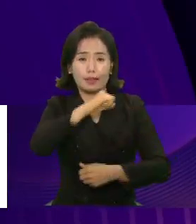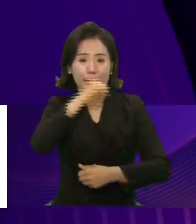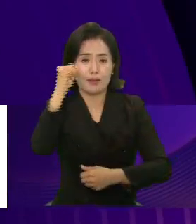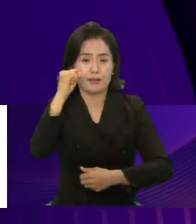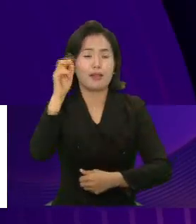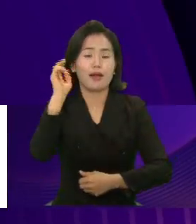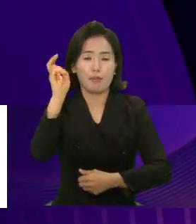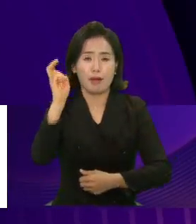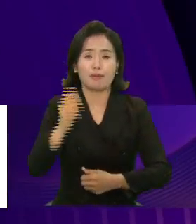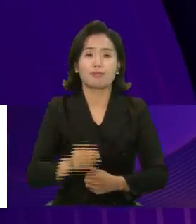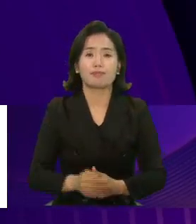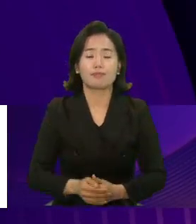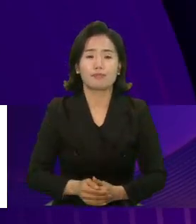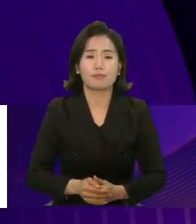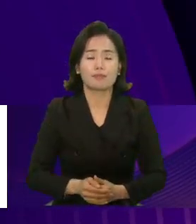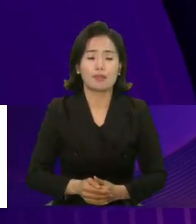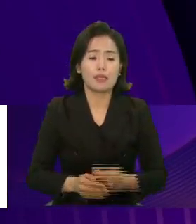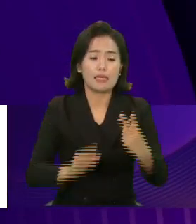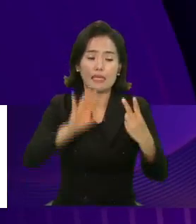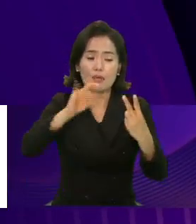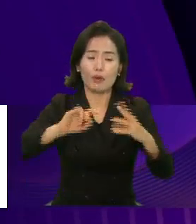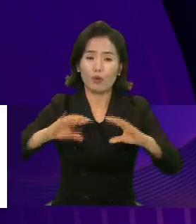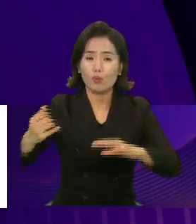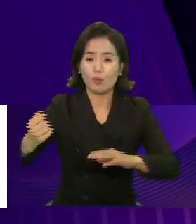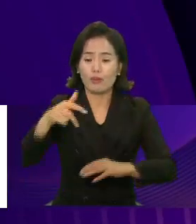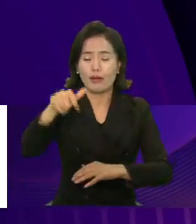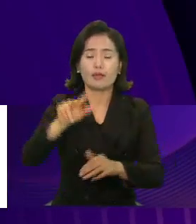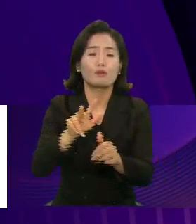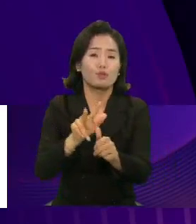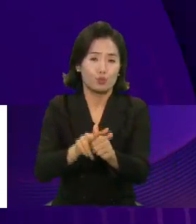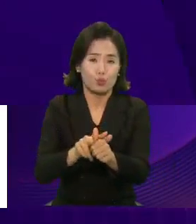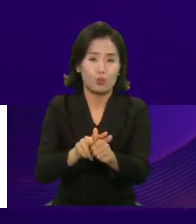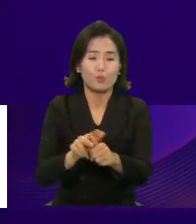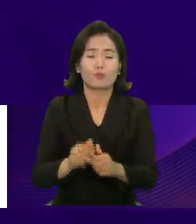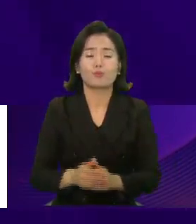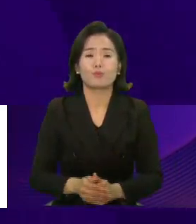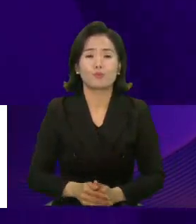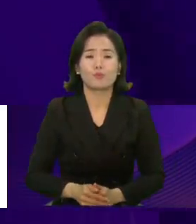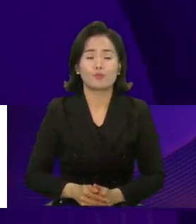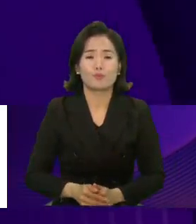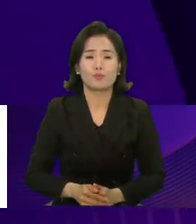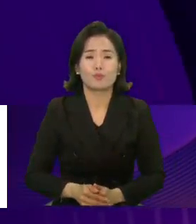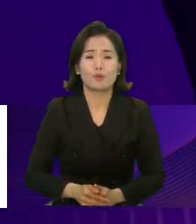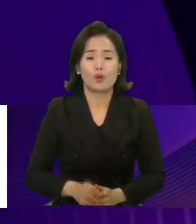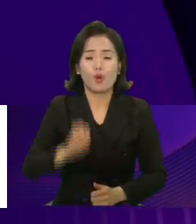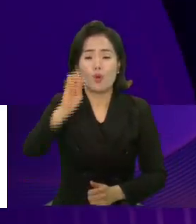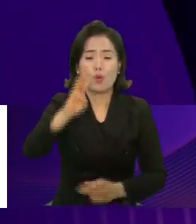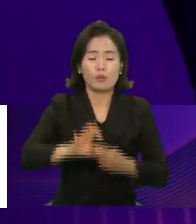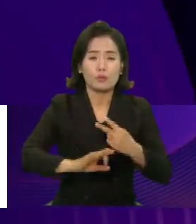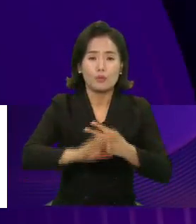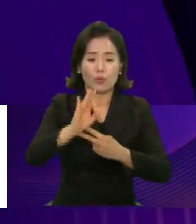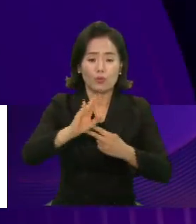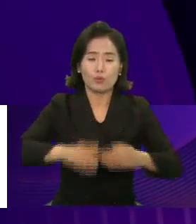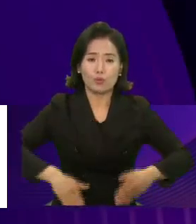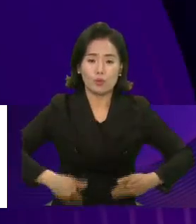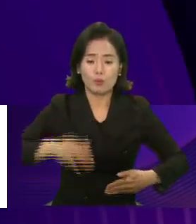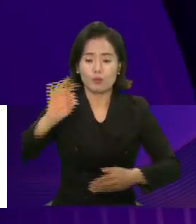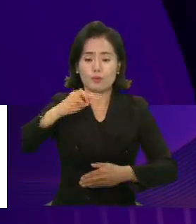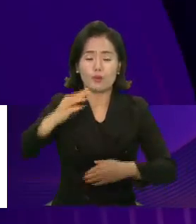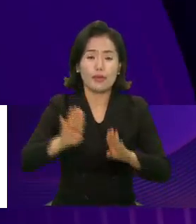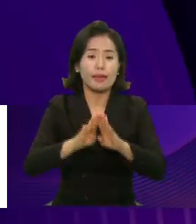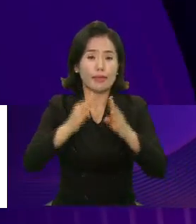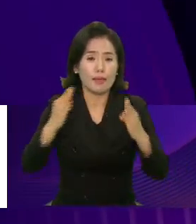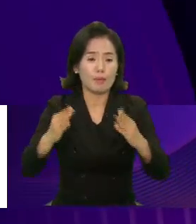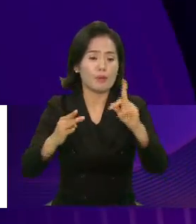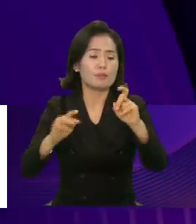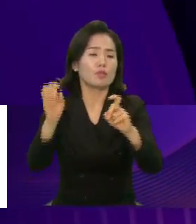당선이 유력시되고 있습니다. 2위는 국민의힘 강현구 후보입니다. 이어서 광주 동구 남구 을입니다. 개표는